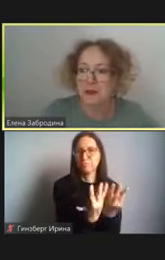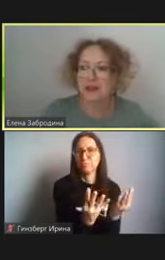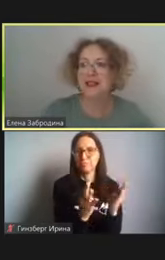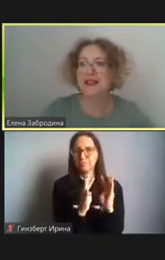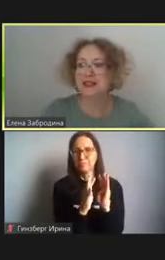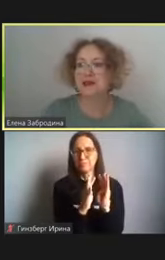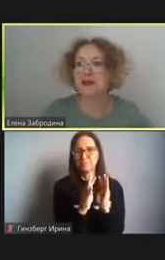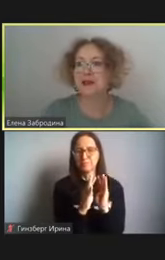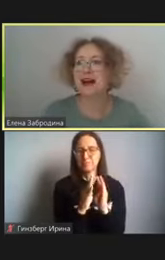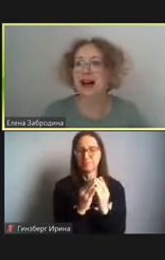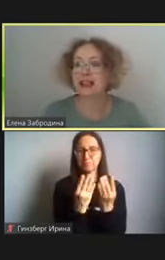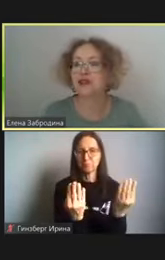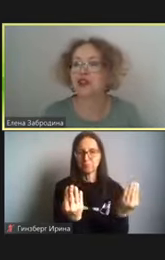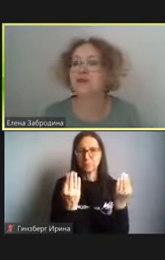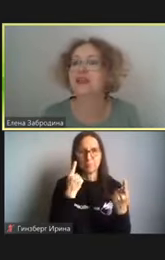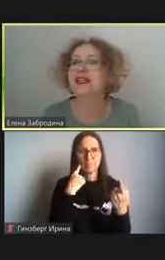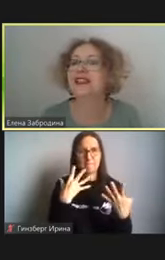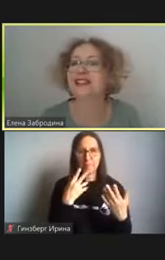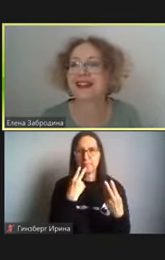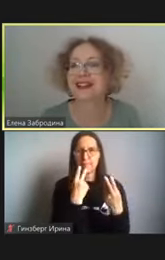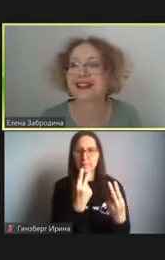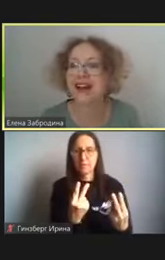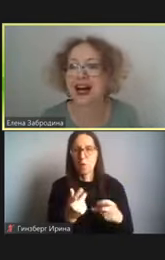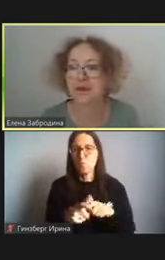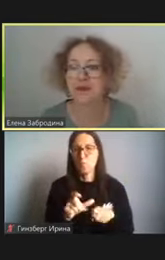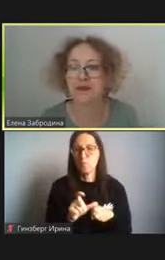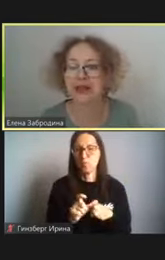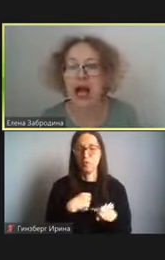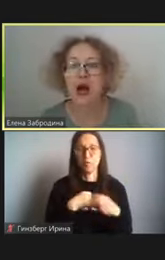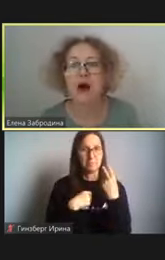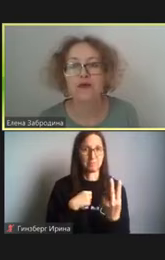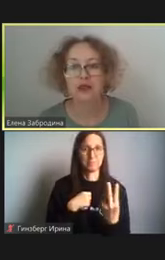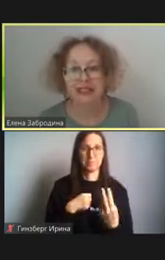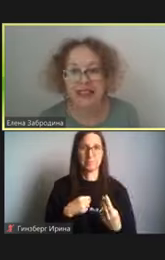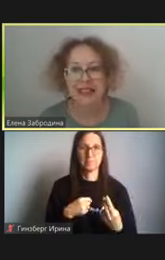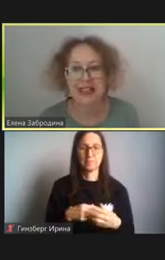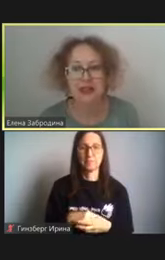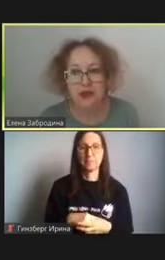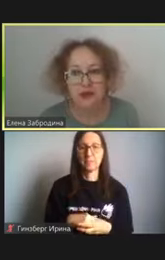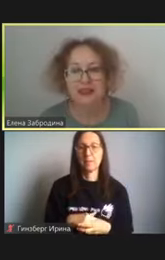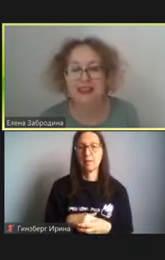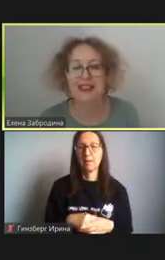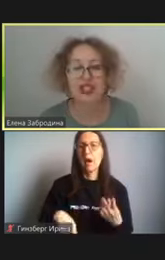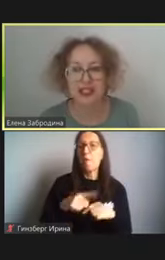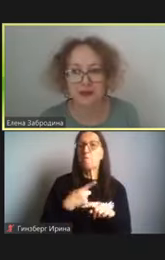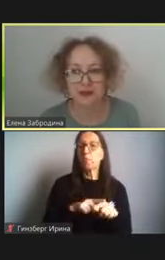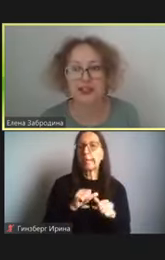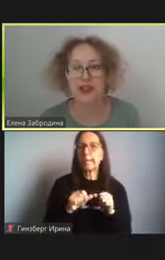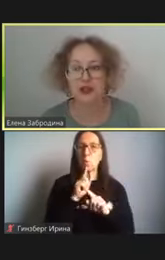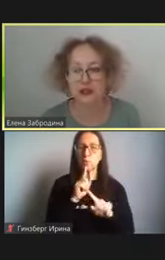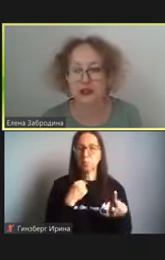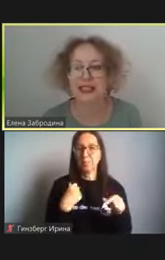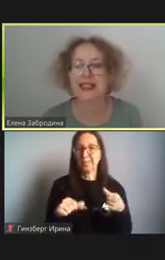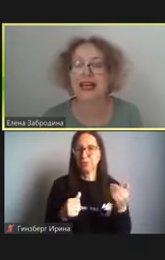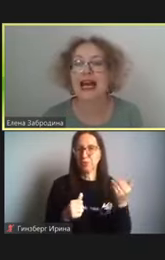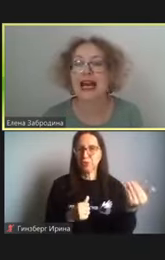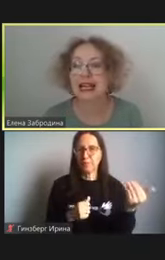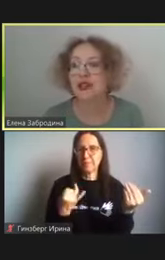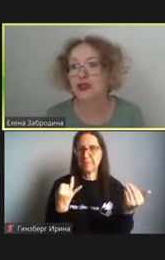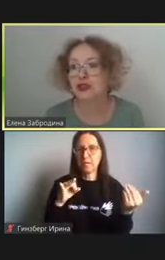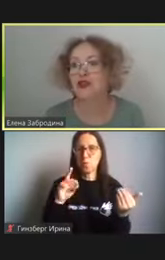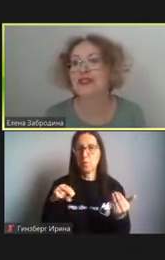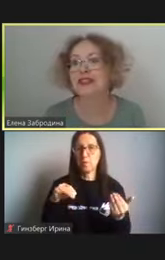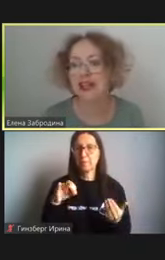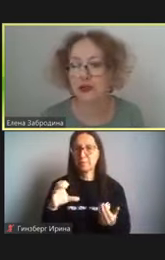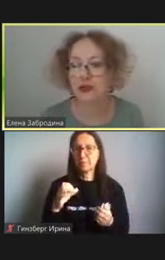этом переднем плане. Они очень близко к нам. Вот эти особенности живописи Йорданса –